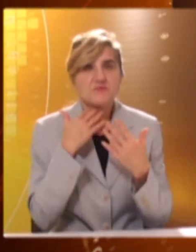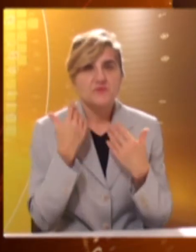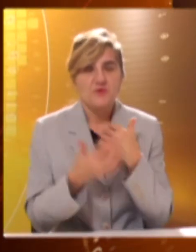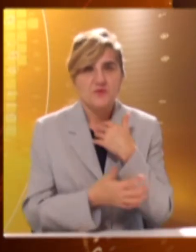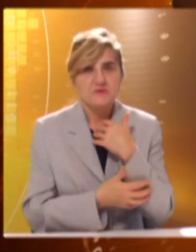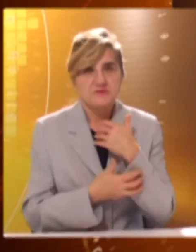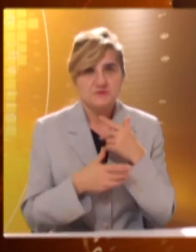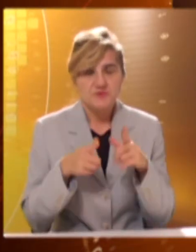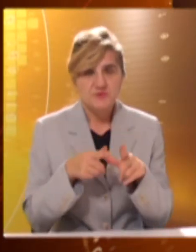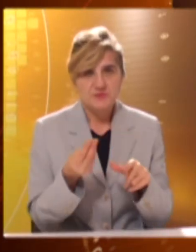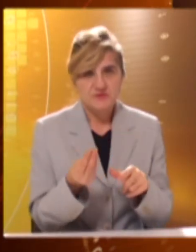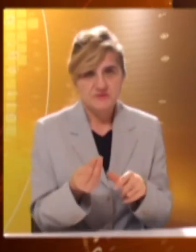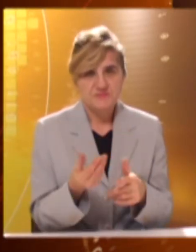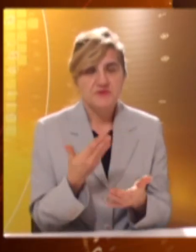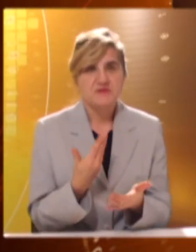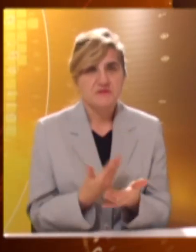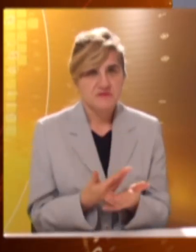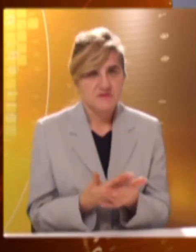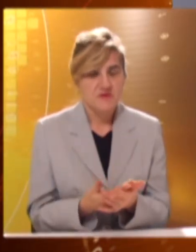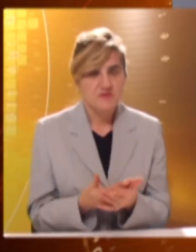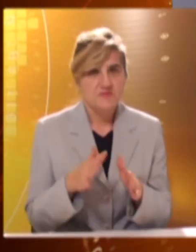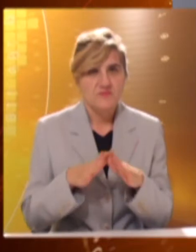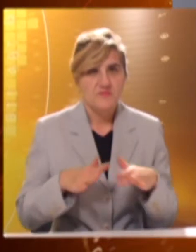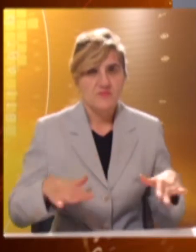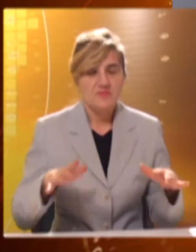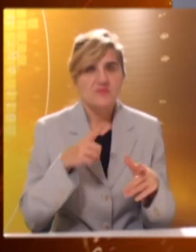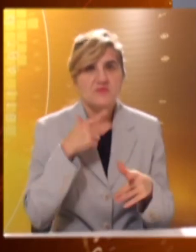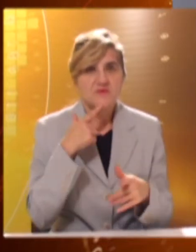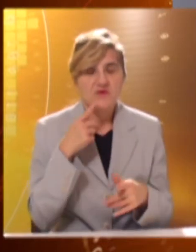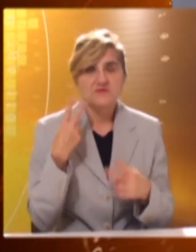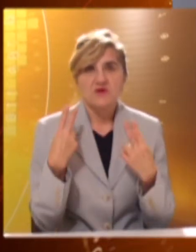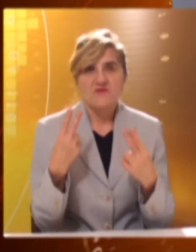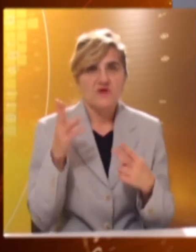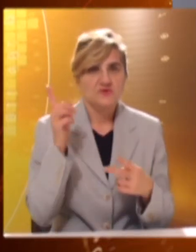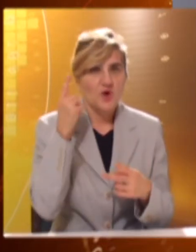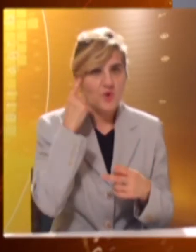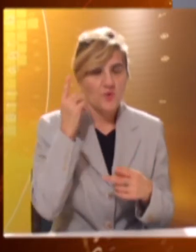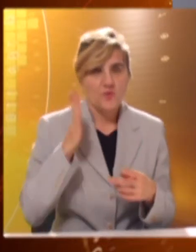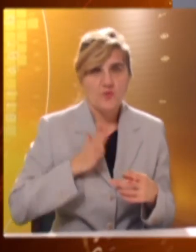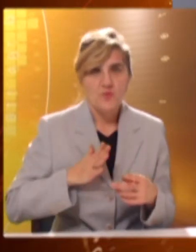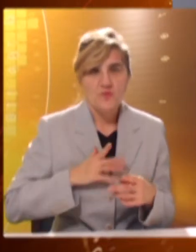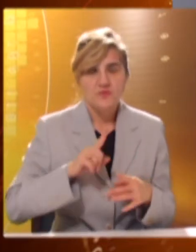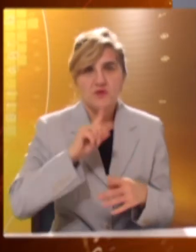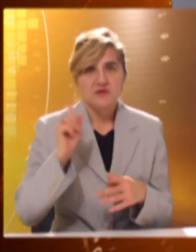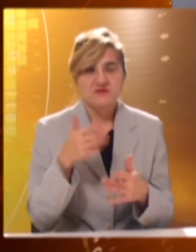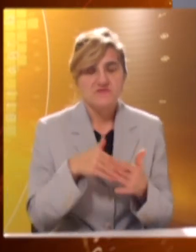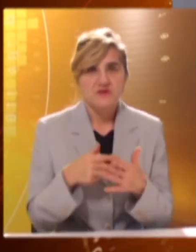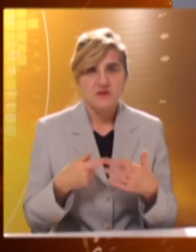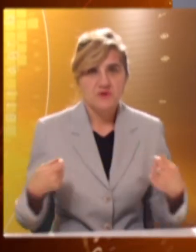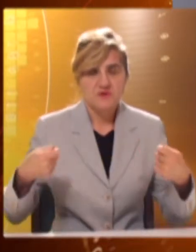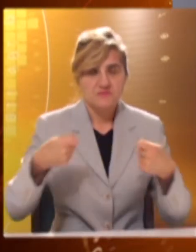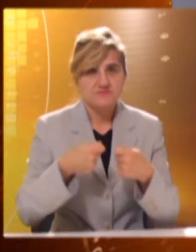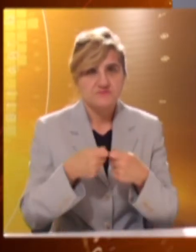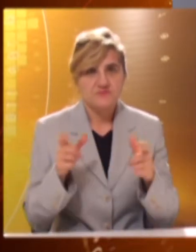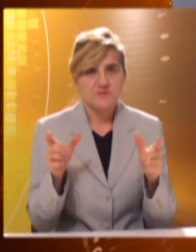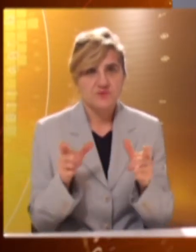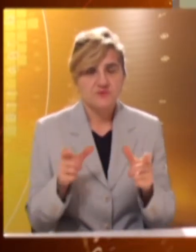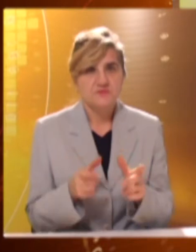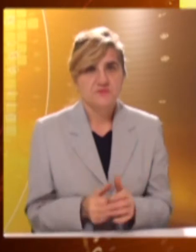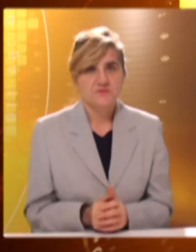Republike Srbije. Poruka današnje manifestacije tiče se činjenice da je kultura jedan od najboljih načina da se građani aktivno uključe u život svoje